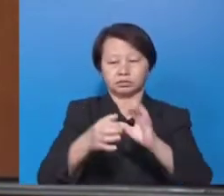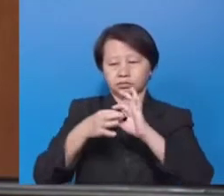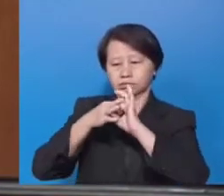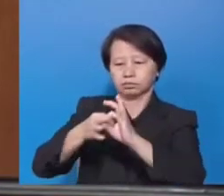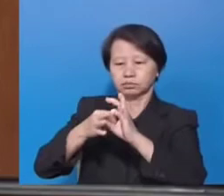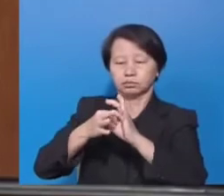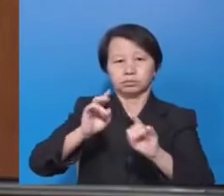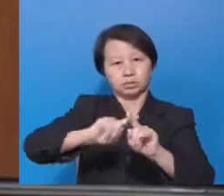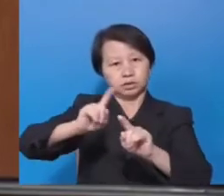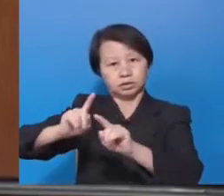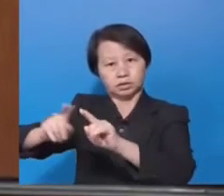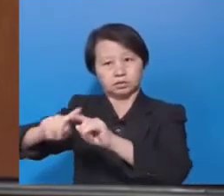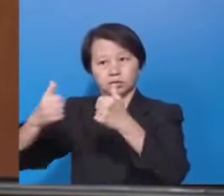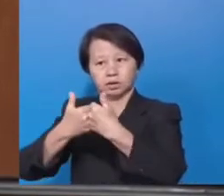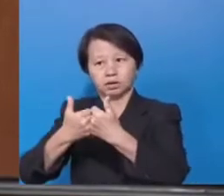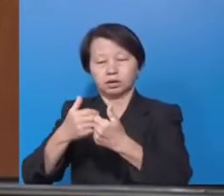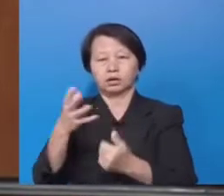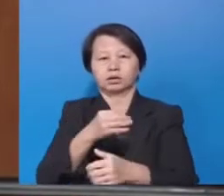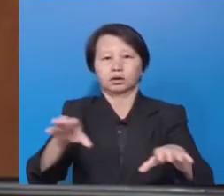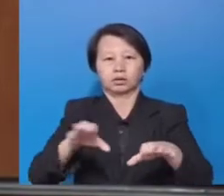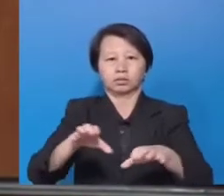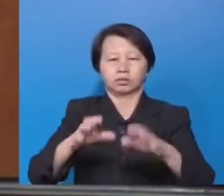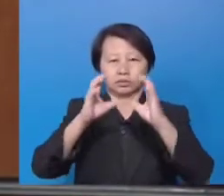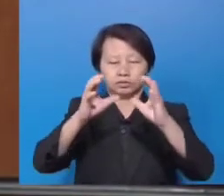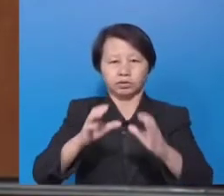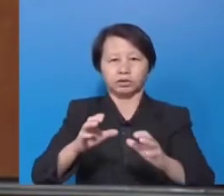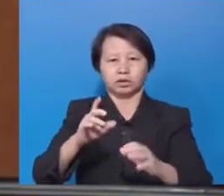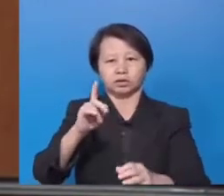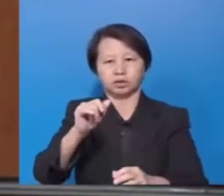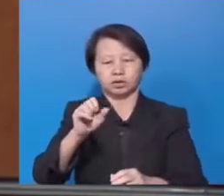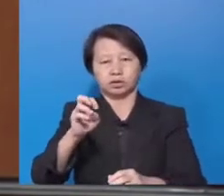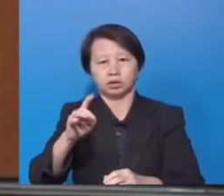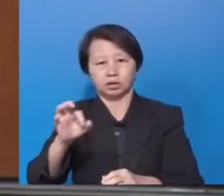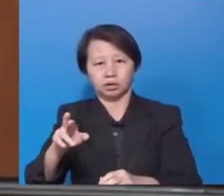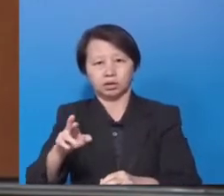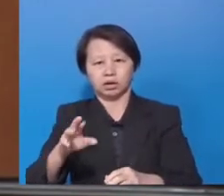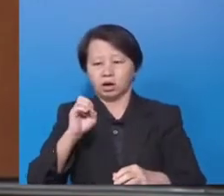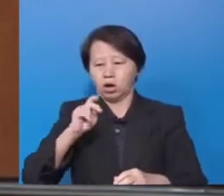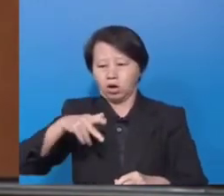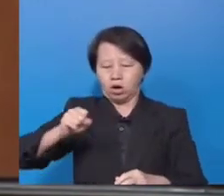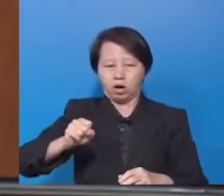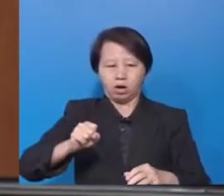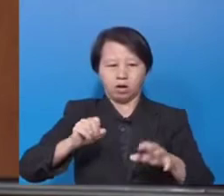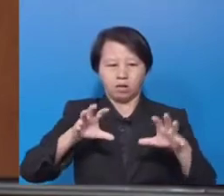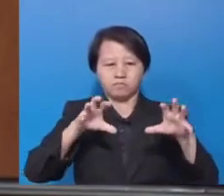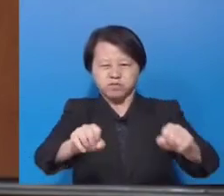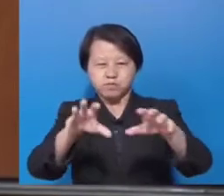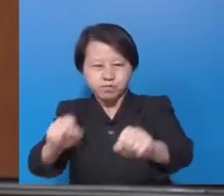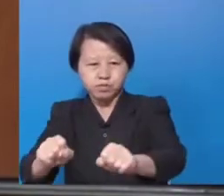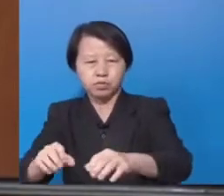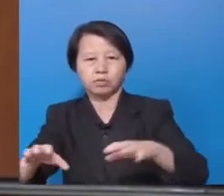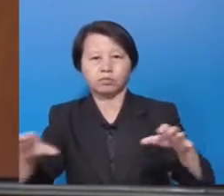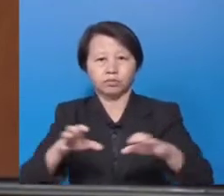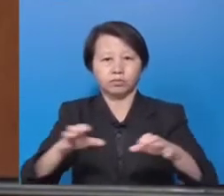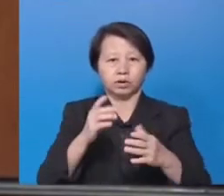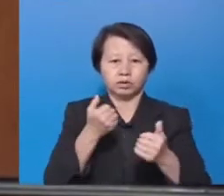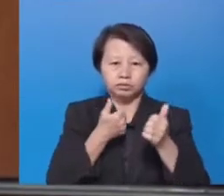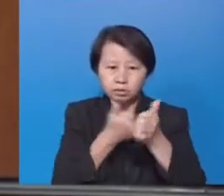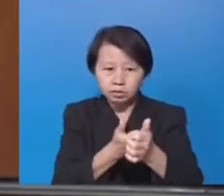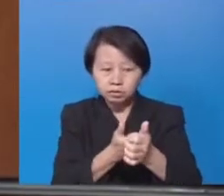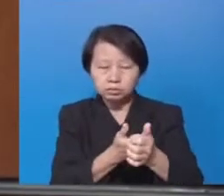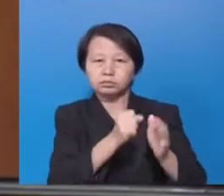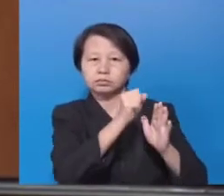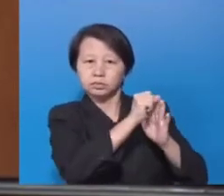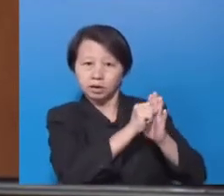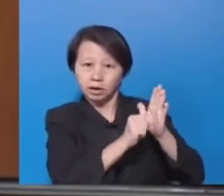kerjasama daripada pelbagai agency dan dilakukan secara random melalui Aug 4 ini pemeriksaan dilaksanakan berdasarkan beberapa